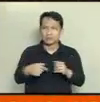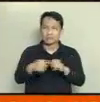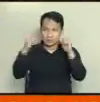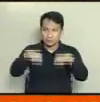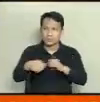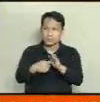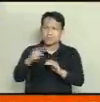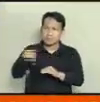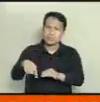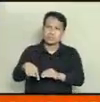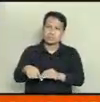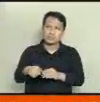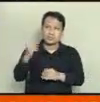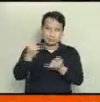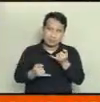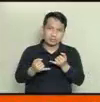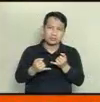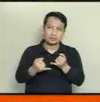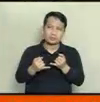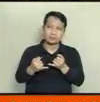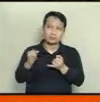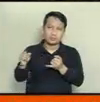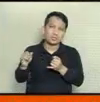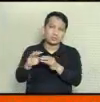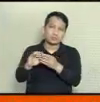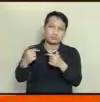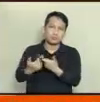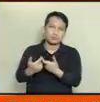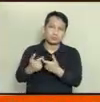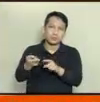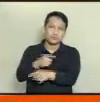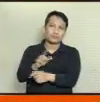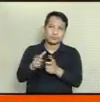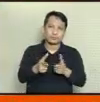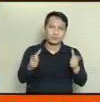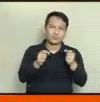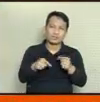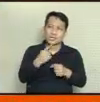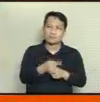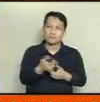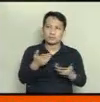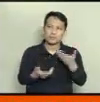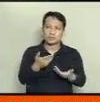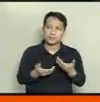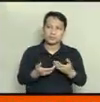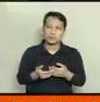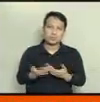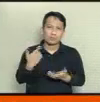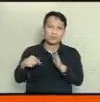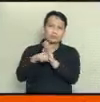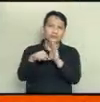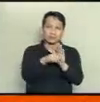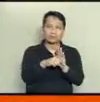Nanindigan silang dapat huling batch na ang mga Pinoy mula sa Japan. Una na rin nilang sinabing baka magkaroon ng